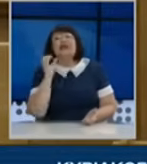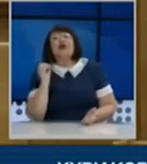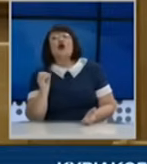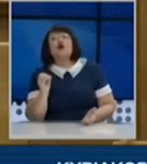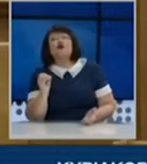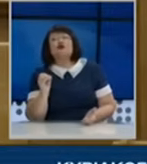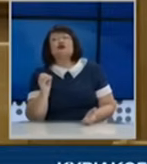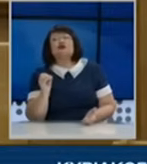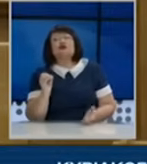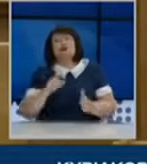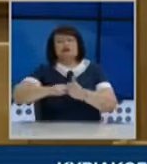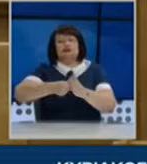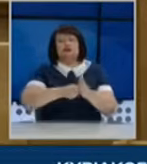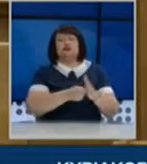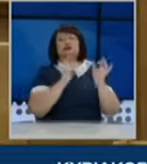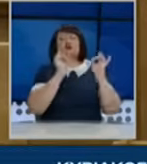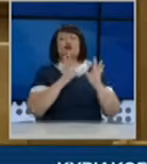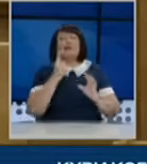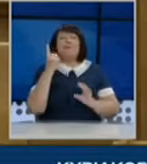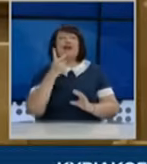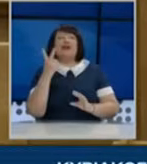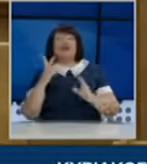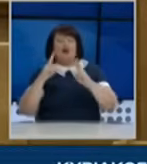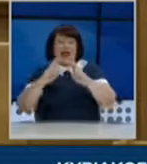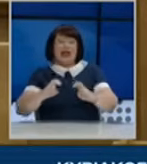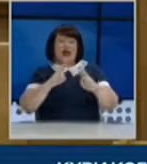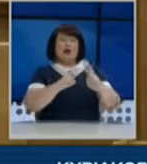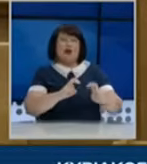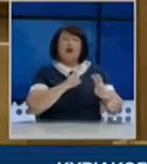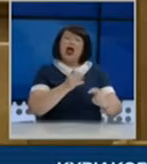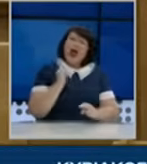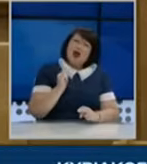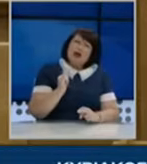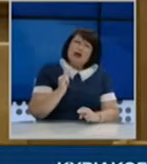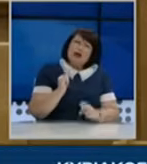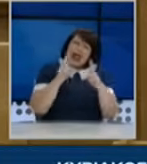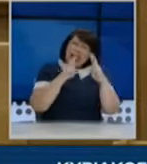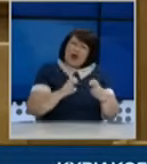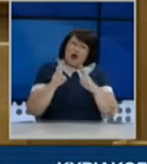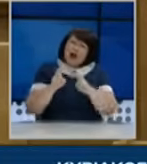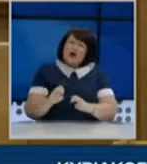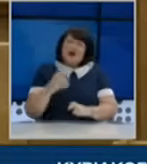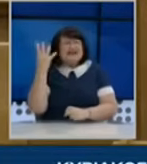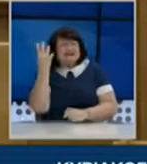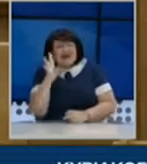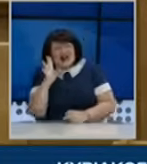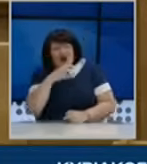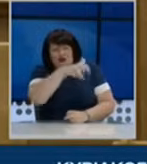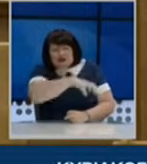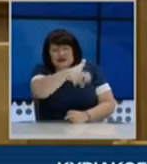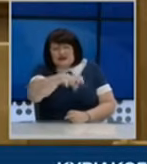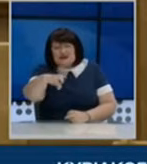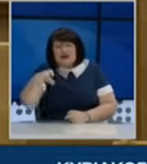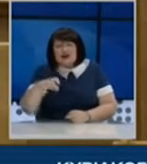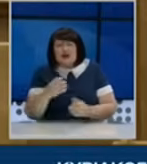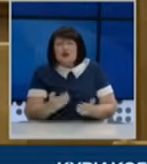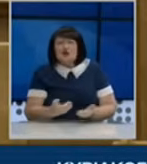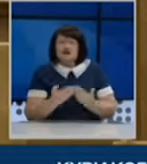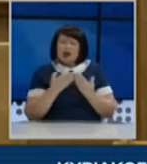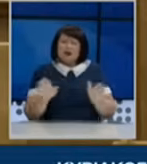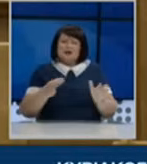Και δεν έχουμε κλείσει σχεδόν καμία. 1-2 ελέγχονται, μου είπε ο κ. Μηταράκης. Ακόμα ελέγχονται. Το λέω αυτό γιατί. Και θα το πω